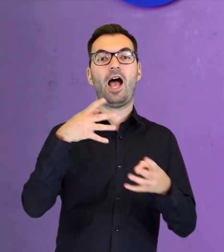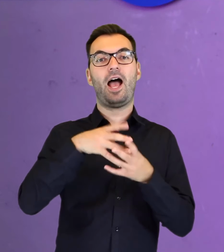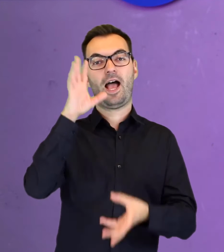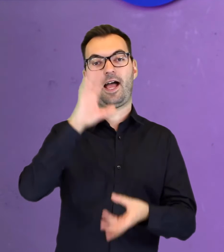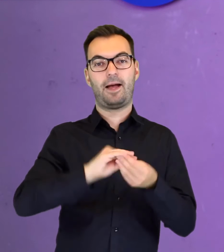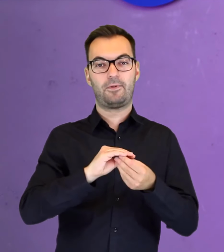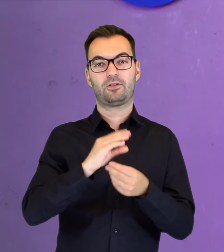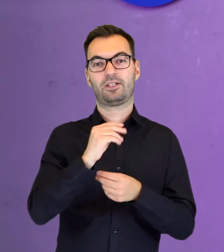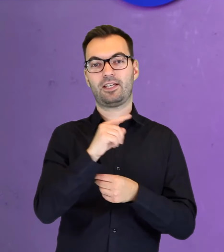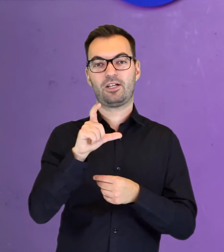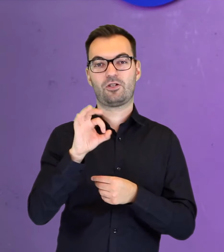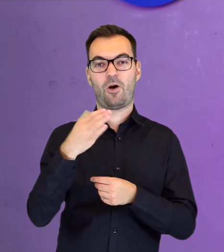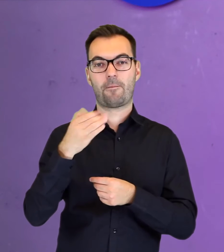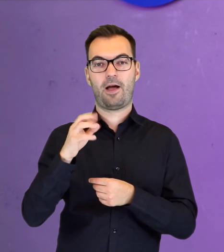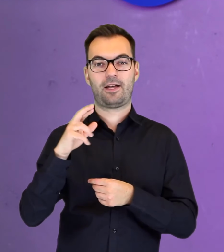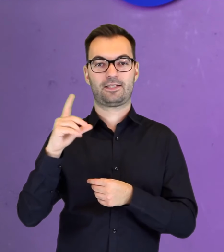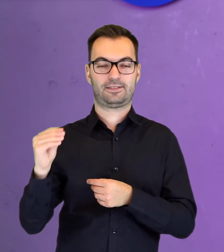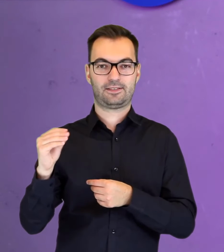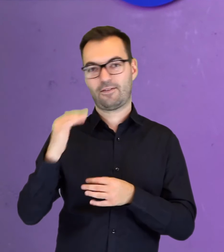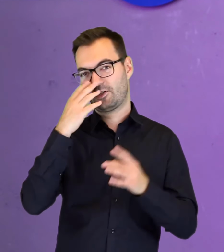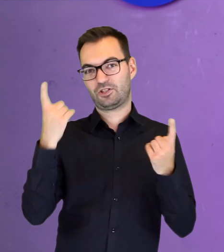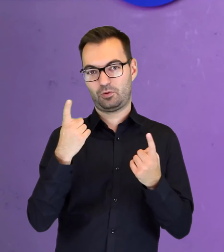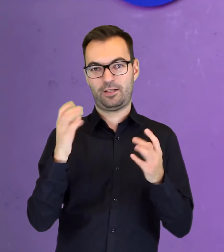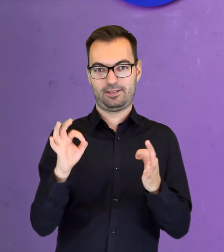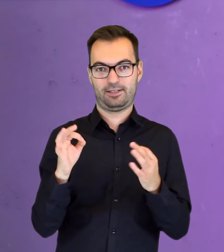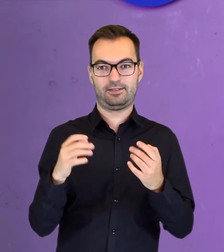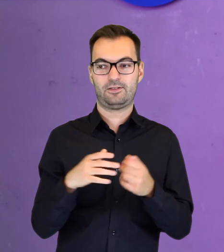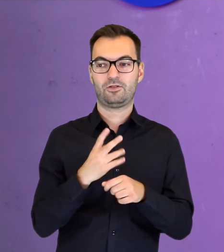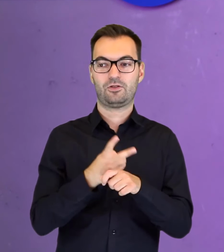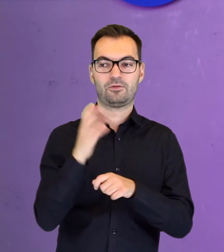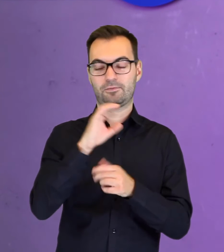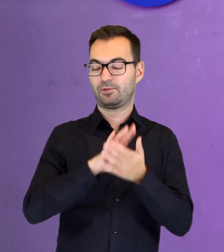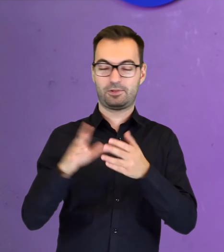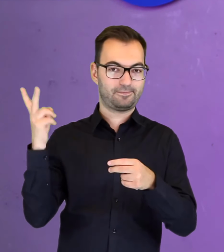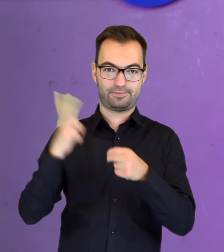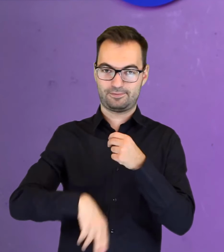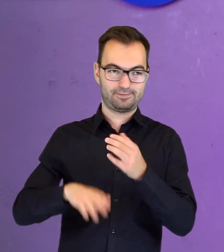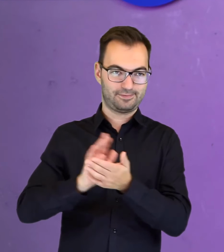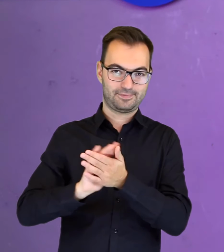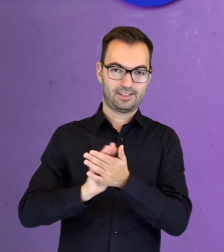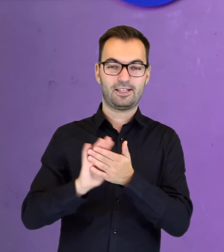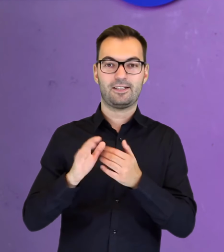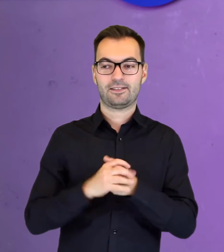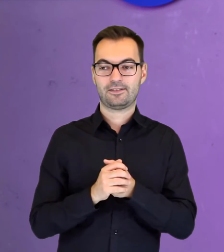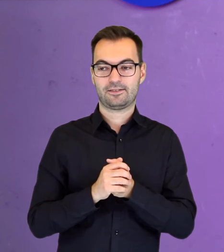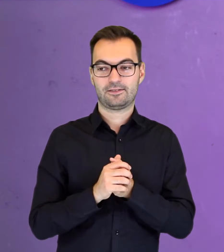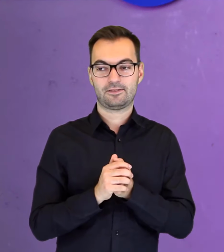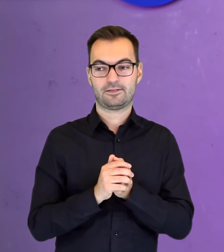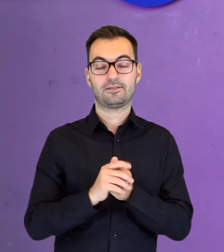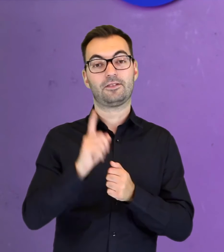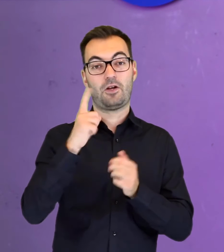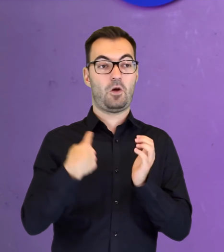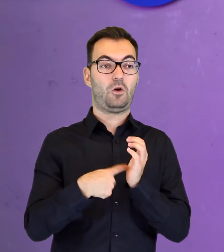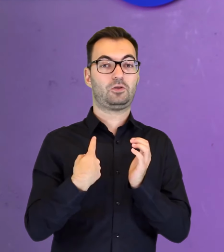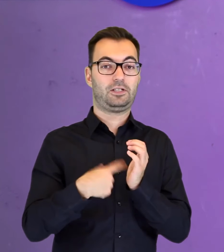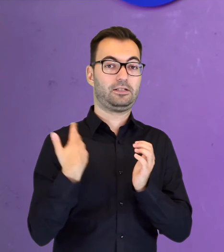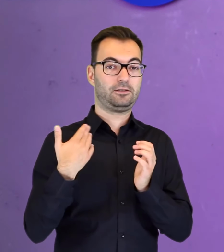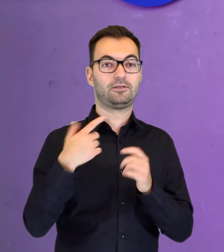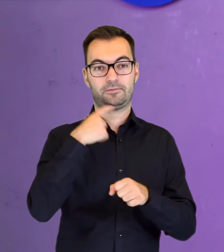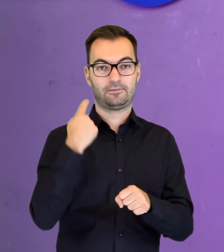budować też świadomość dostępności cyfrowej I powstał raport e-commerce to czy stanu e-commerce